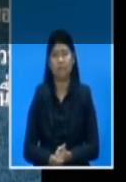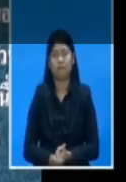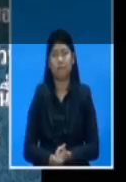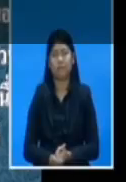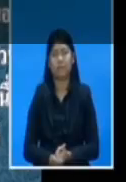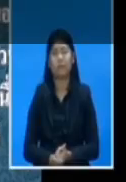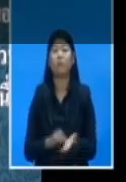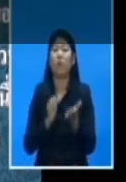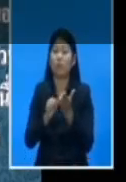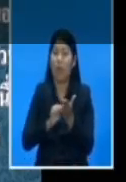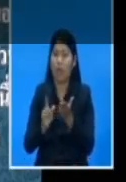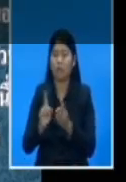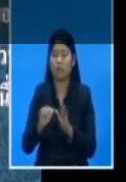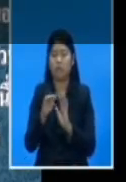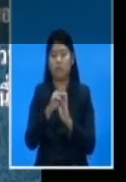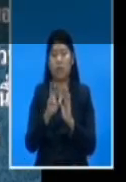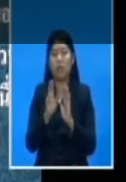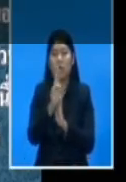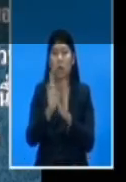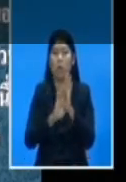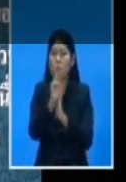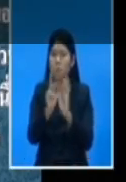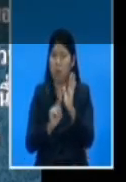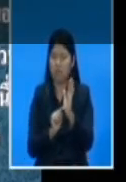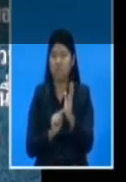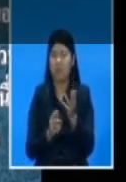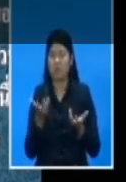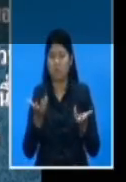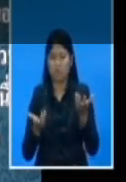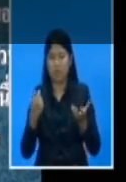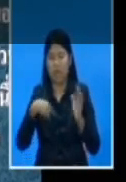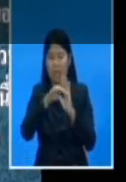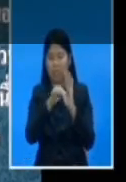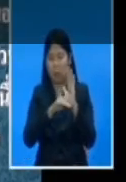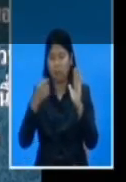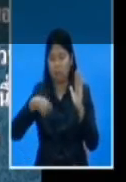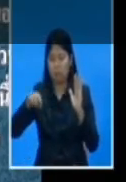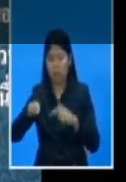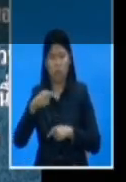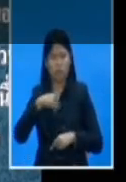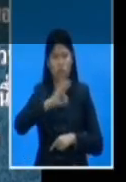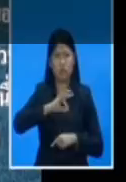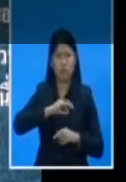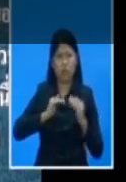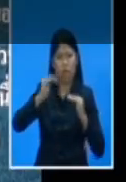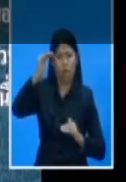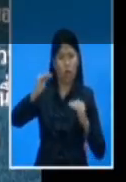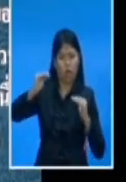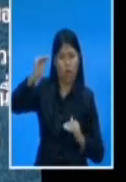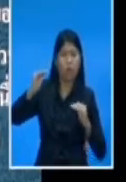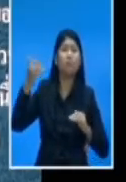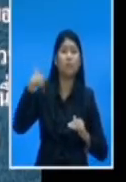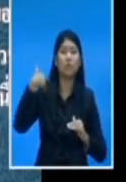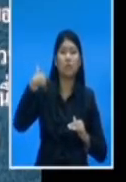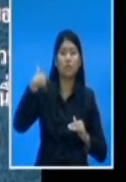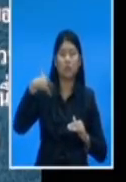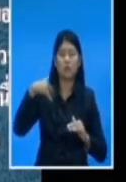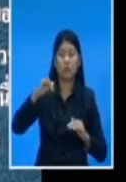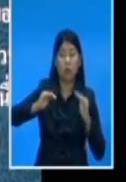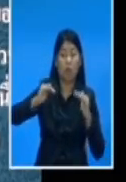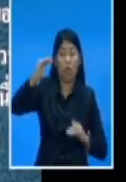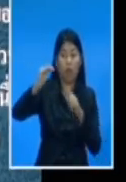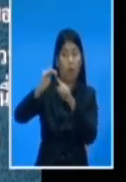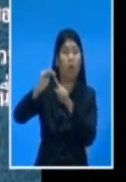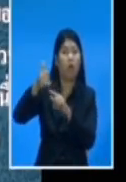ความเหลื่อมล้ำในการเข้าสู่กระบวนการยุติธรรมเข้าไปในกระบวนการยุติธรรมแล้วยังมีความเหลื่อมล้ำอีกทำไมคนนั้น